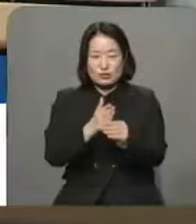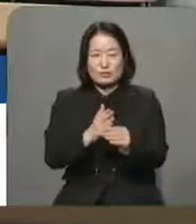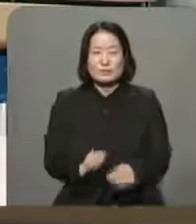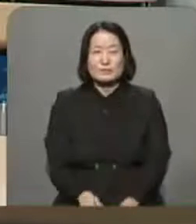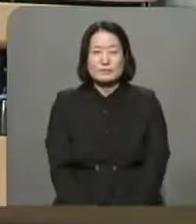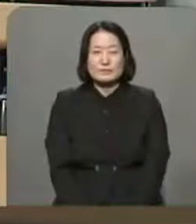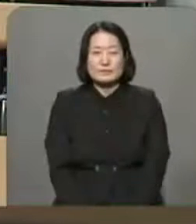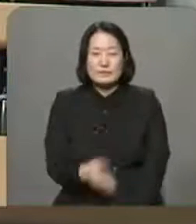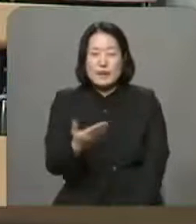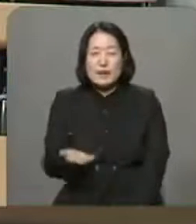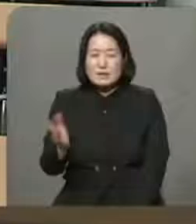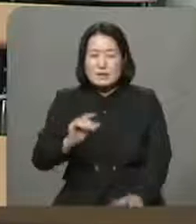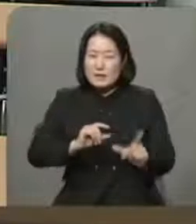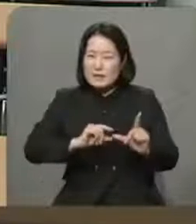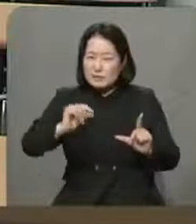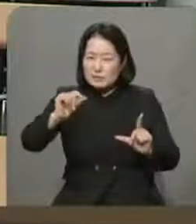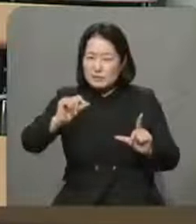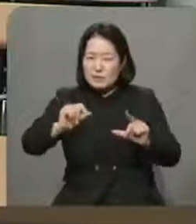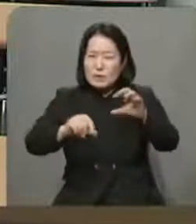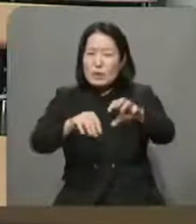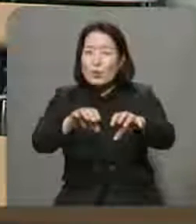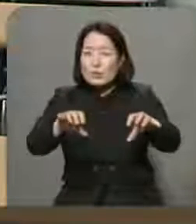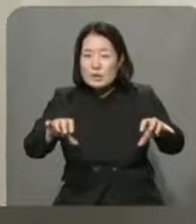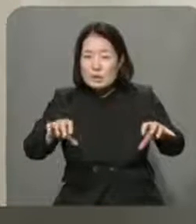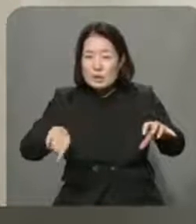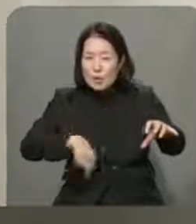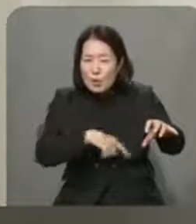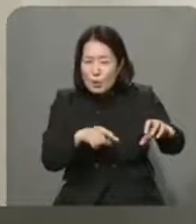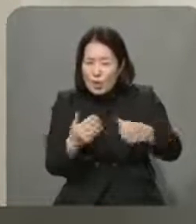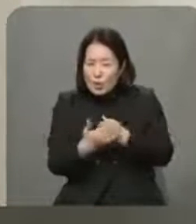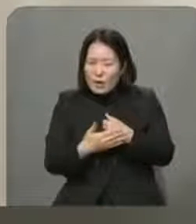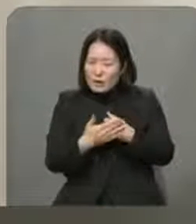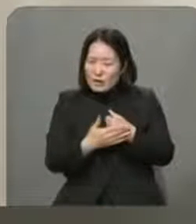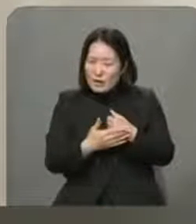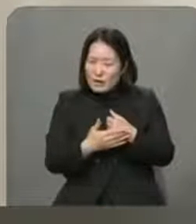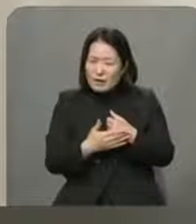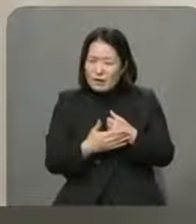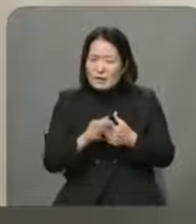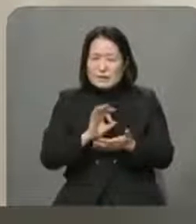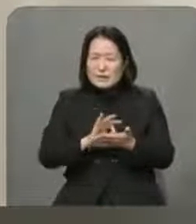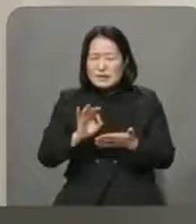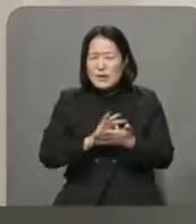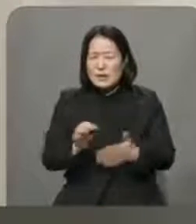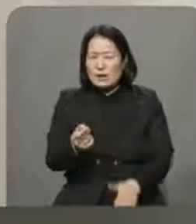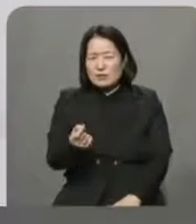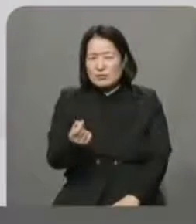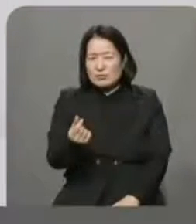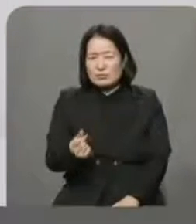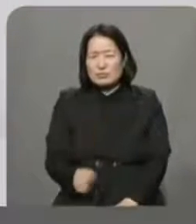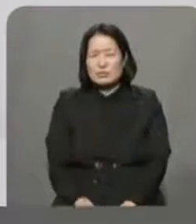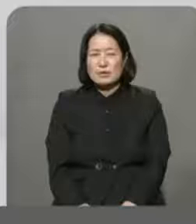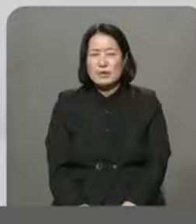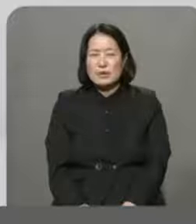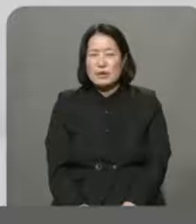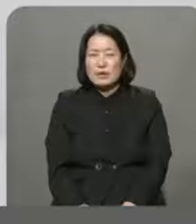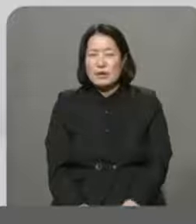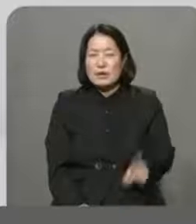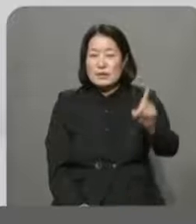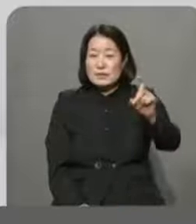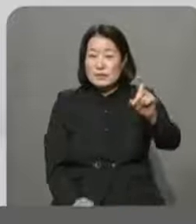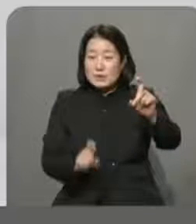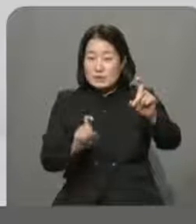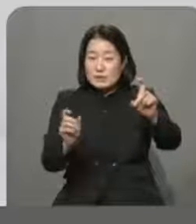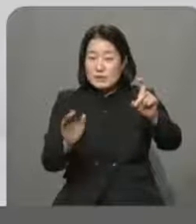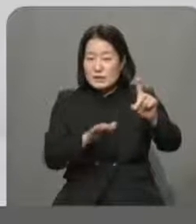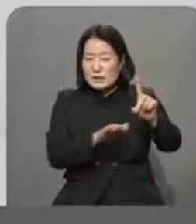있습니다 하지만 대부분 시골에선 공유누리 서비스 이용이 저조한 실정입니다 이달 10일